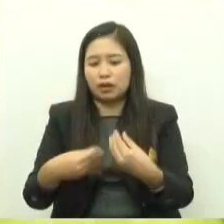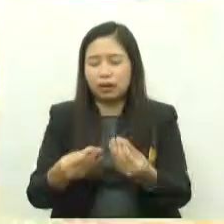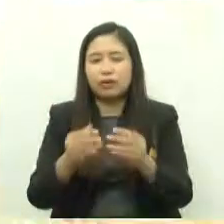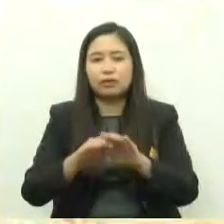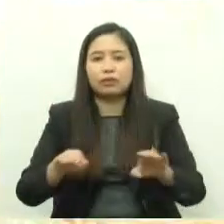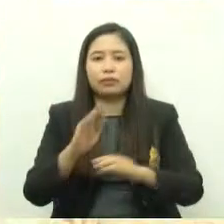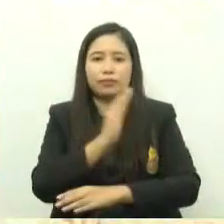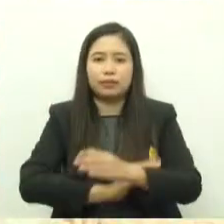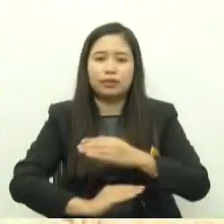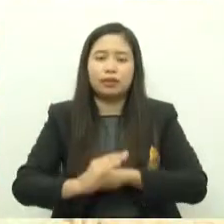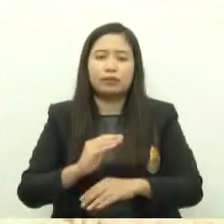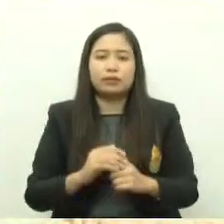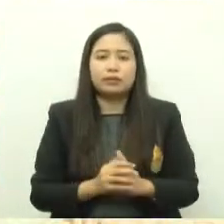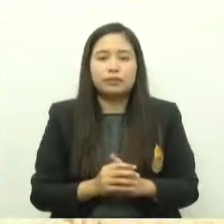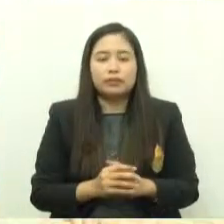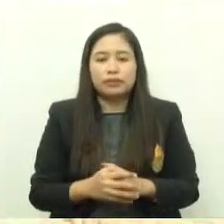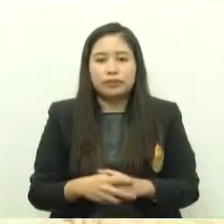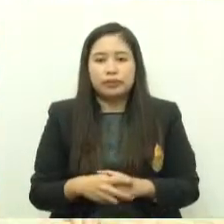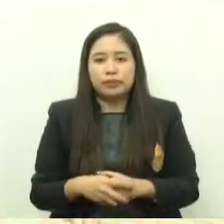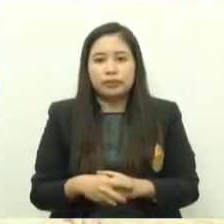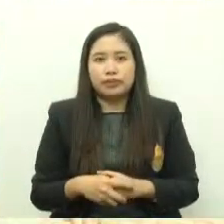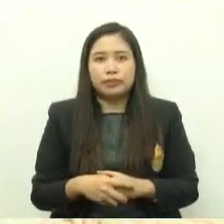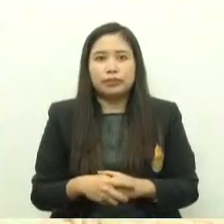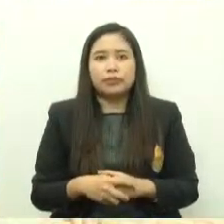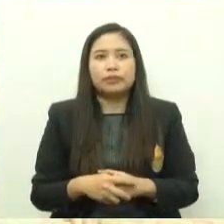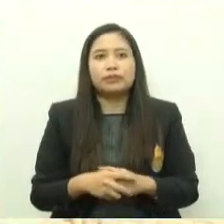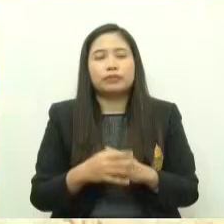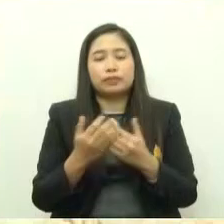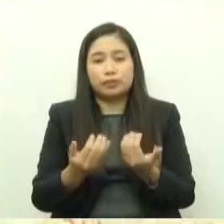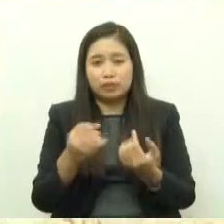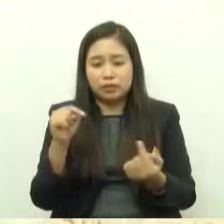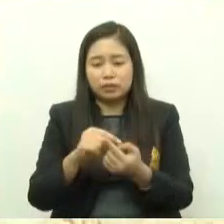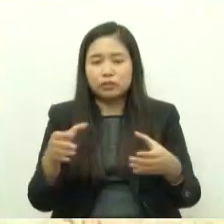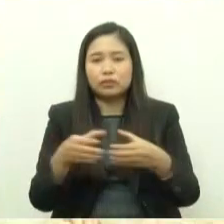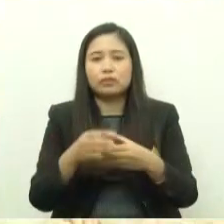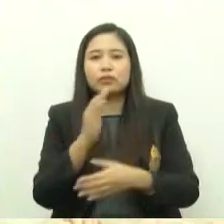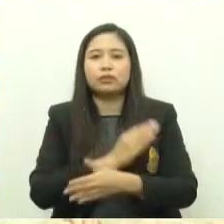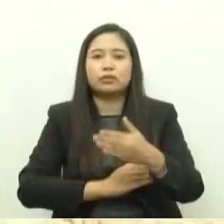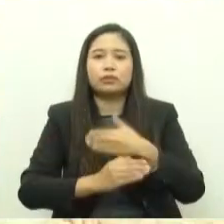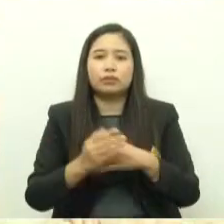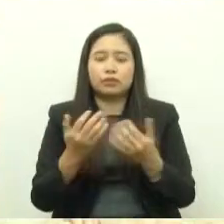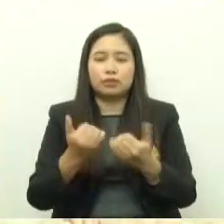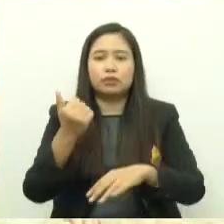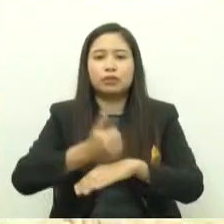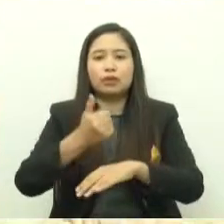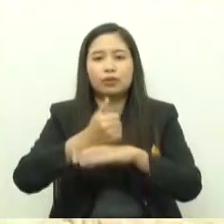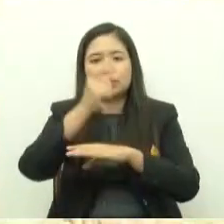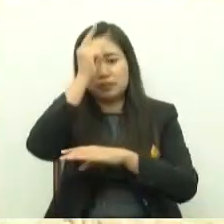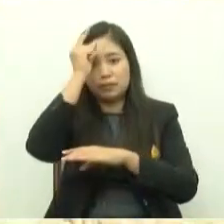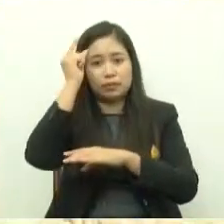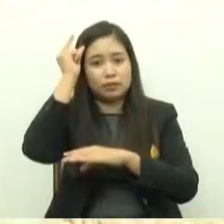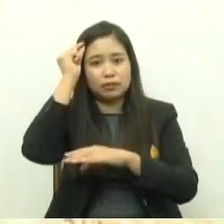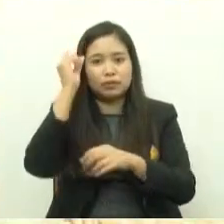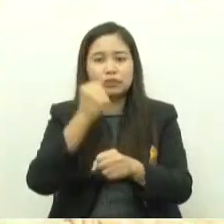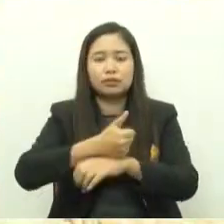ค่ะเ๋ฟังได้ฟังแนวคิดชัดเจนนะครับจากท่านผอพริวพันน้อยนะครับท่านผอสำนักบริหาร